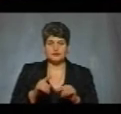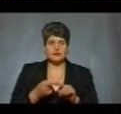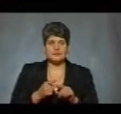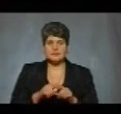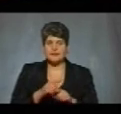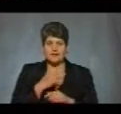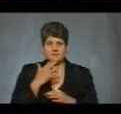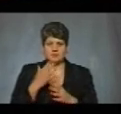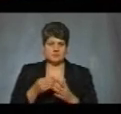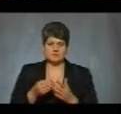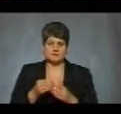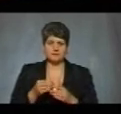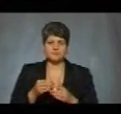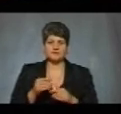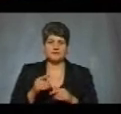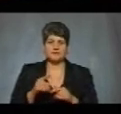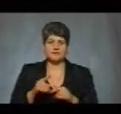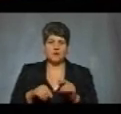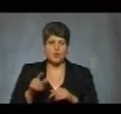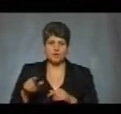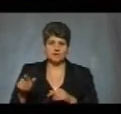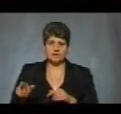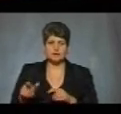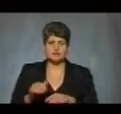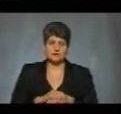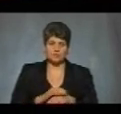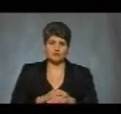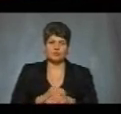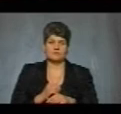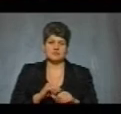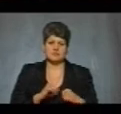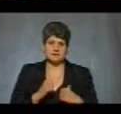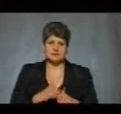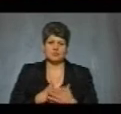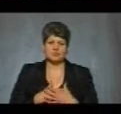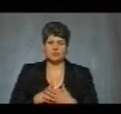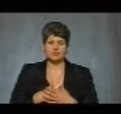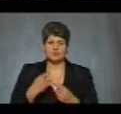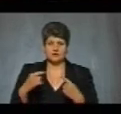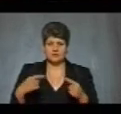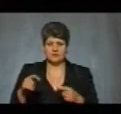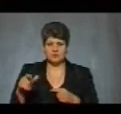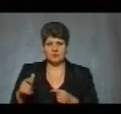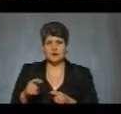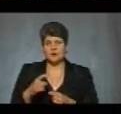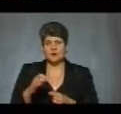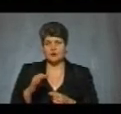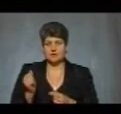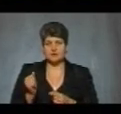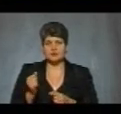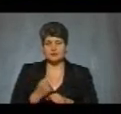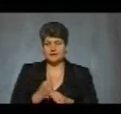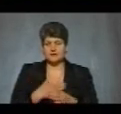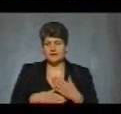небагаті родини, но ребята з доброти серця, з любові к другим людям, хоча зробити радість.